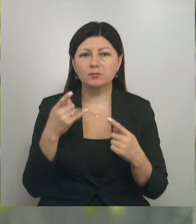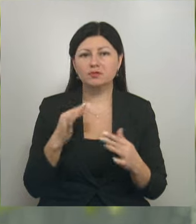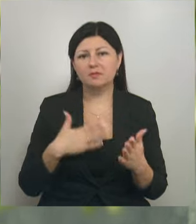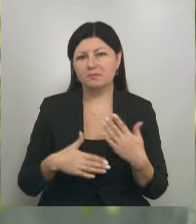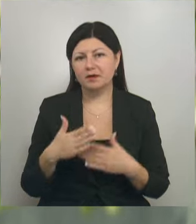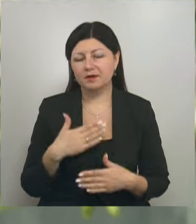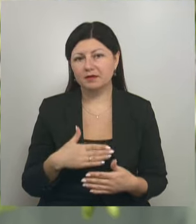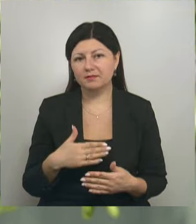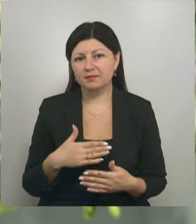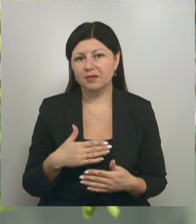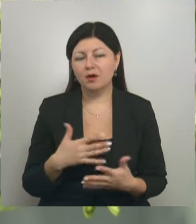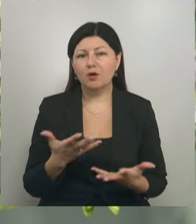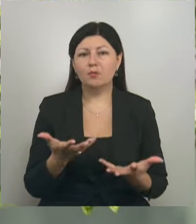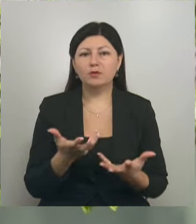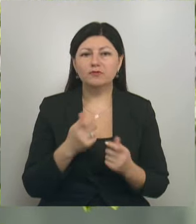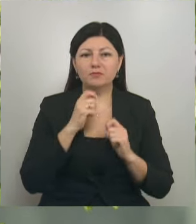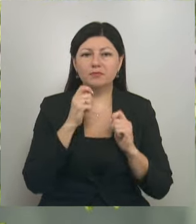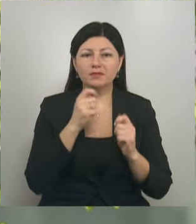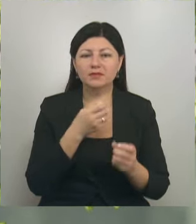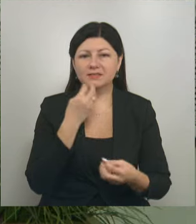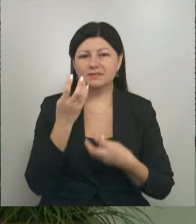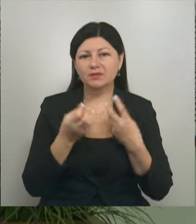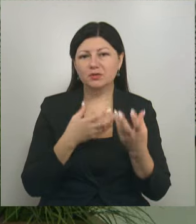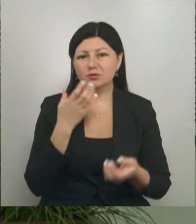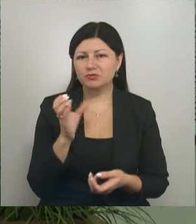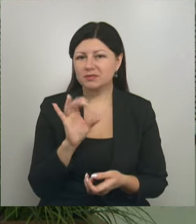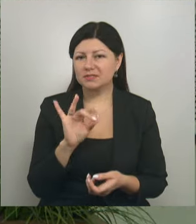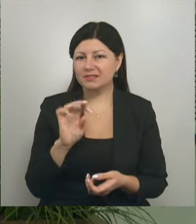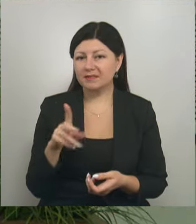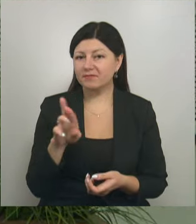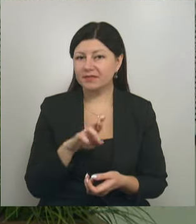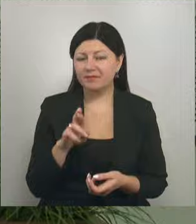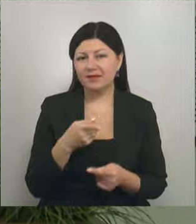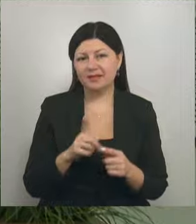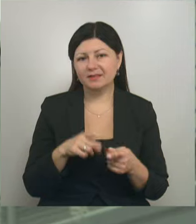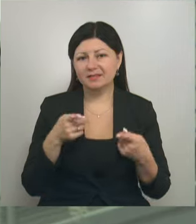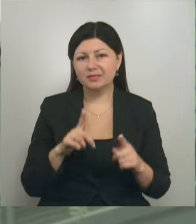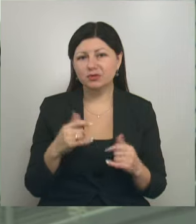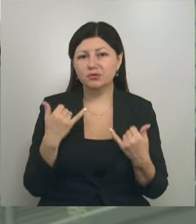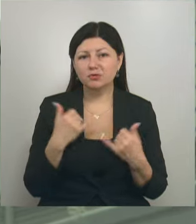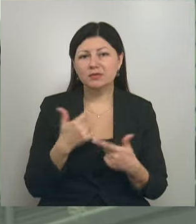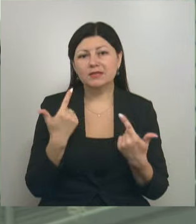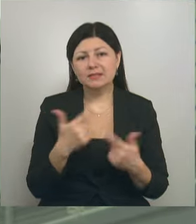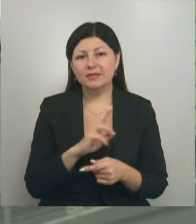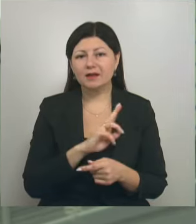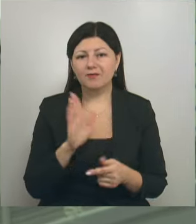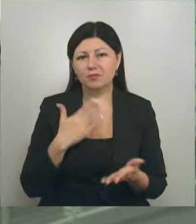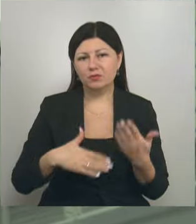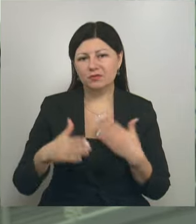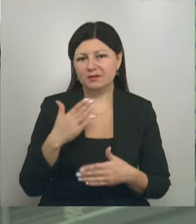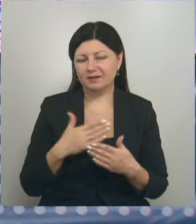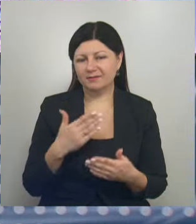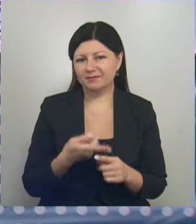порадоваться. Получить в подарок цветущую сирень в январе – настоящее чудо. Где и кого будет радовать символ Белгородской